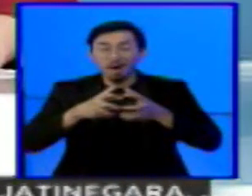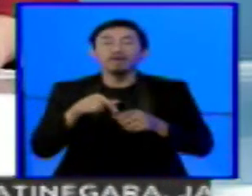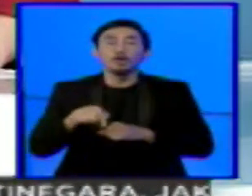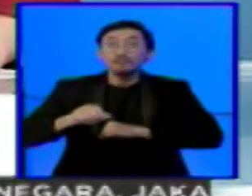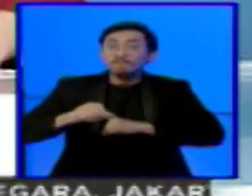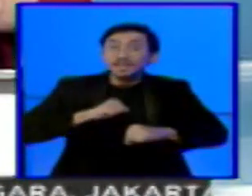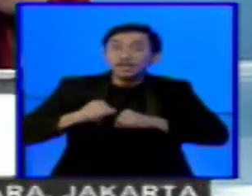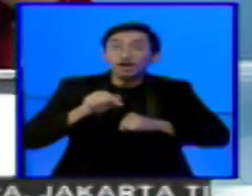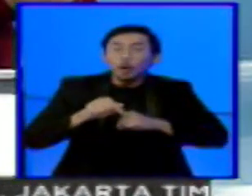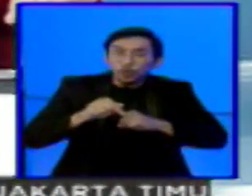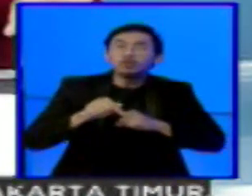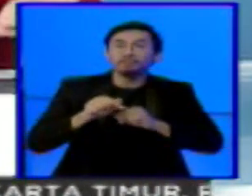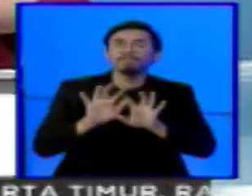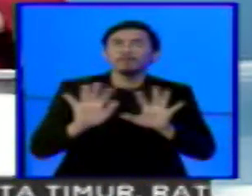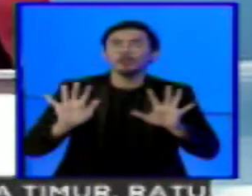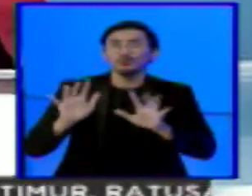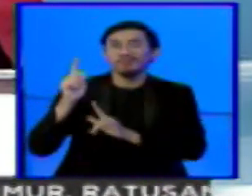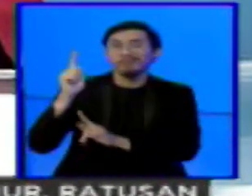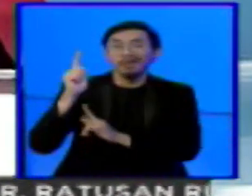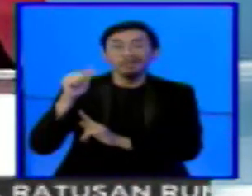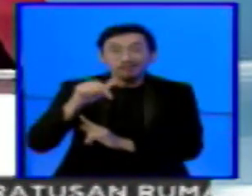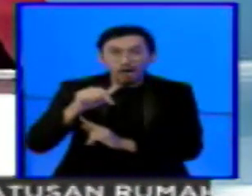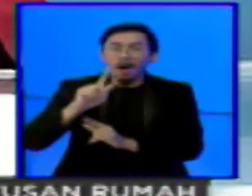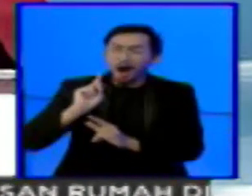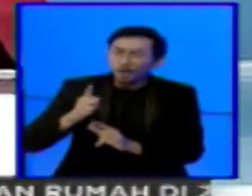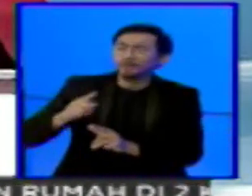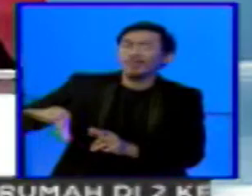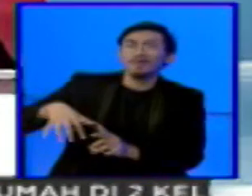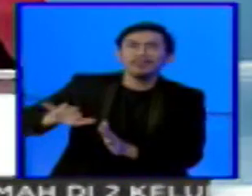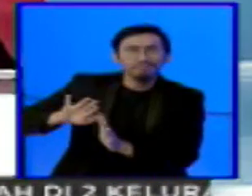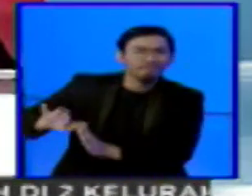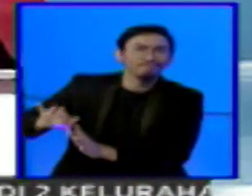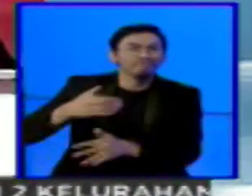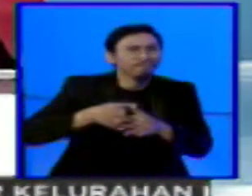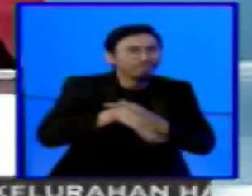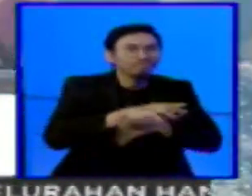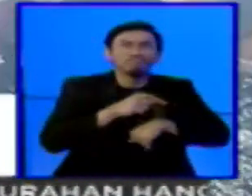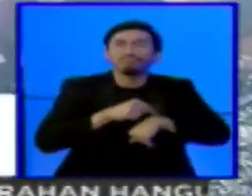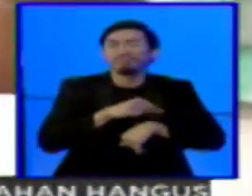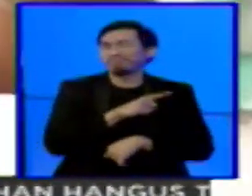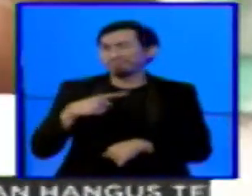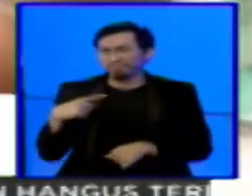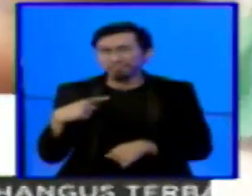pasukan perdamaian TNI meski harus meninggalkan keluarga tercinta untuk sekian lama.